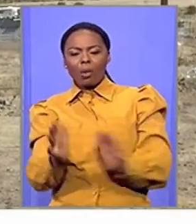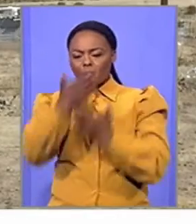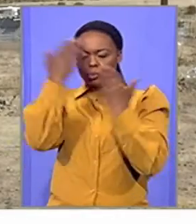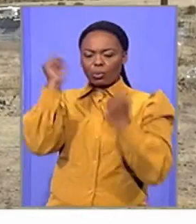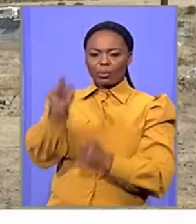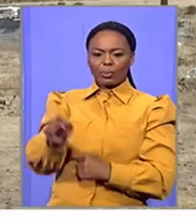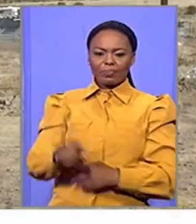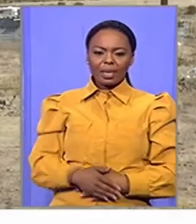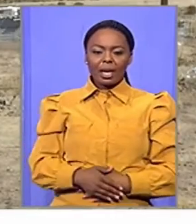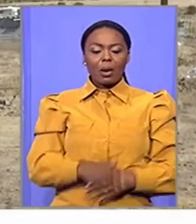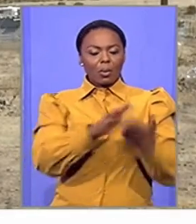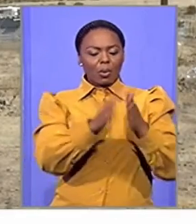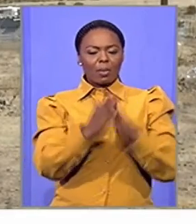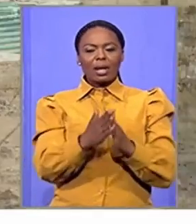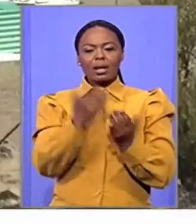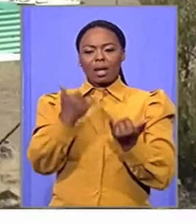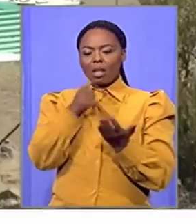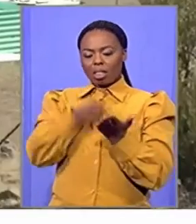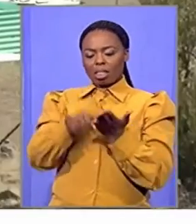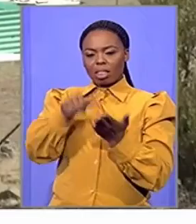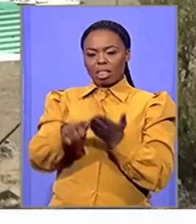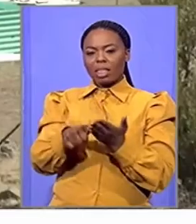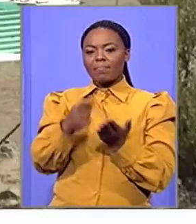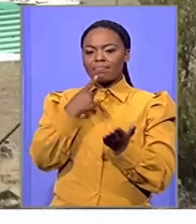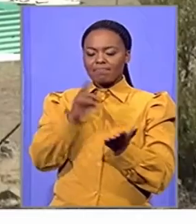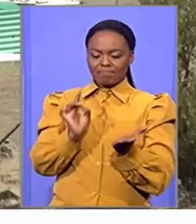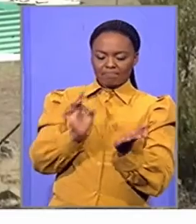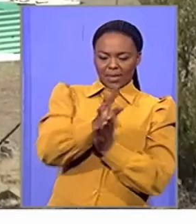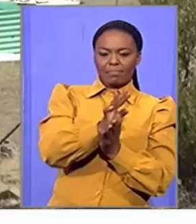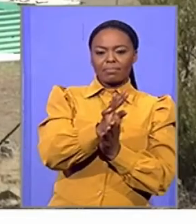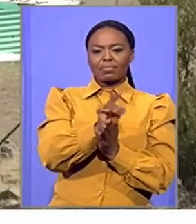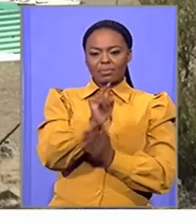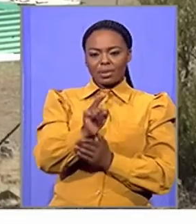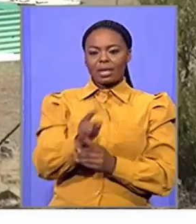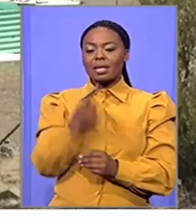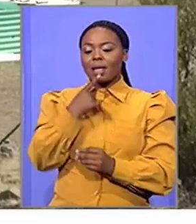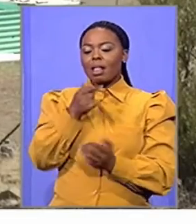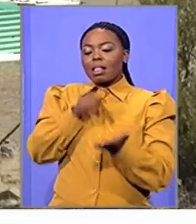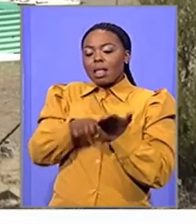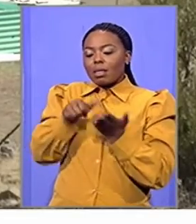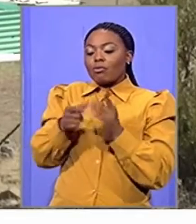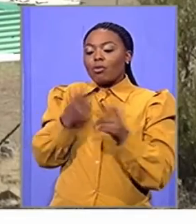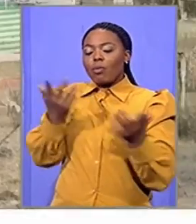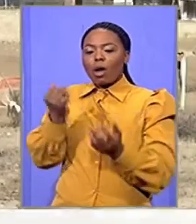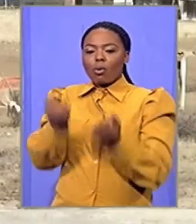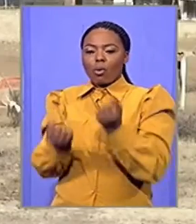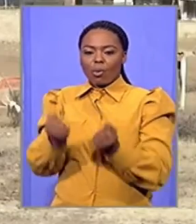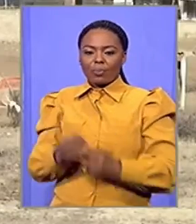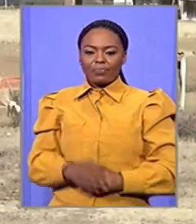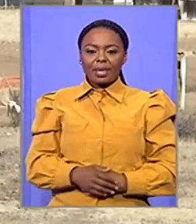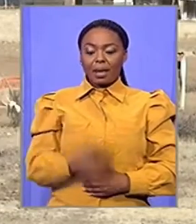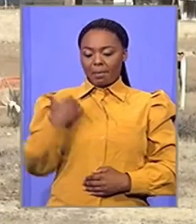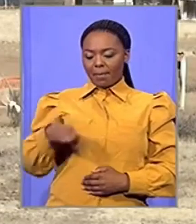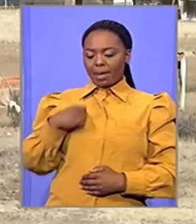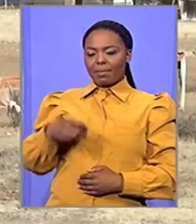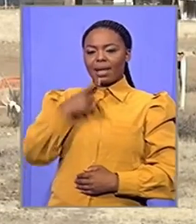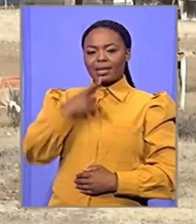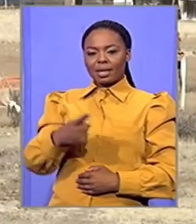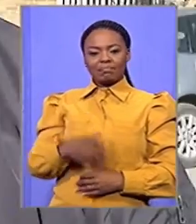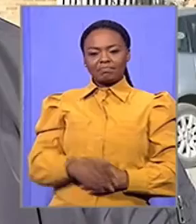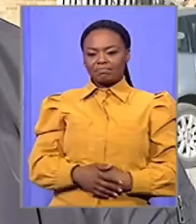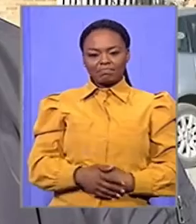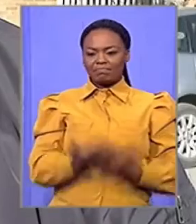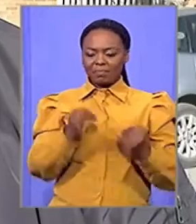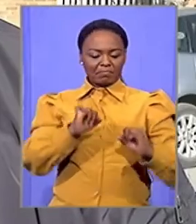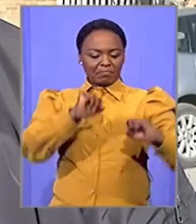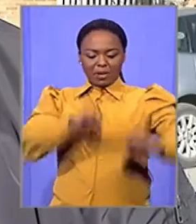molao mme ba fumane lengolo la kgotla le balelekang. Masepala wa Masilonyana o re o hlolehile matsapeng a ona a ho fihlella tumellano le baahi. Le